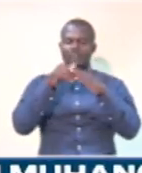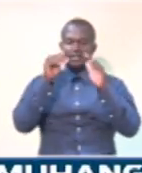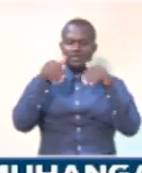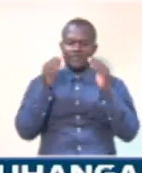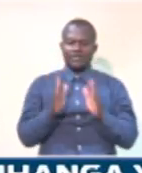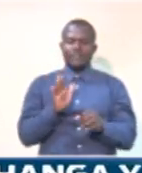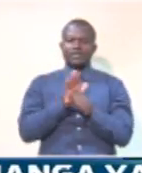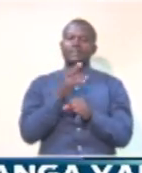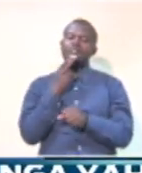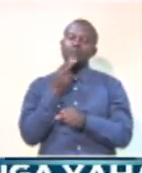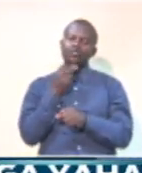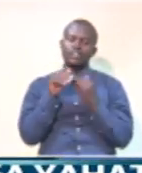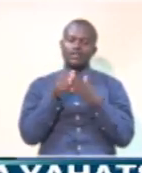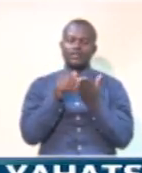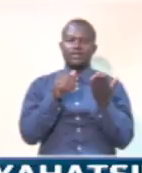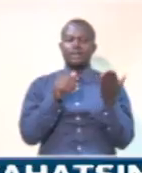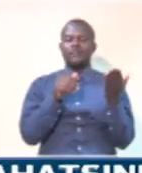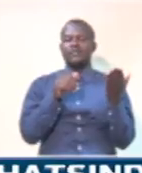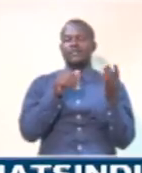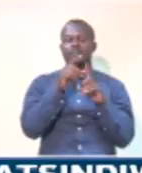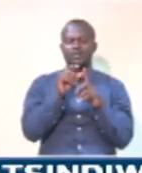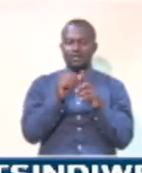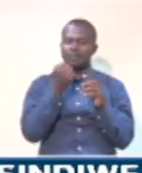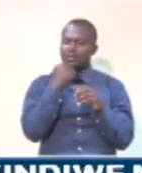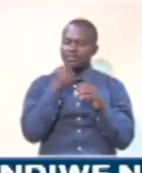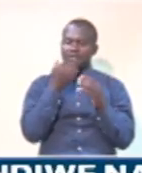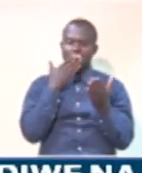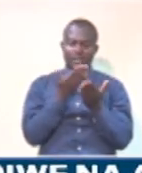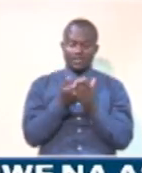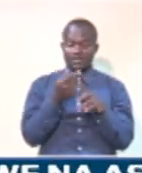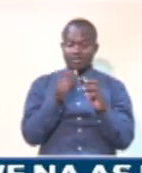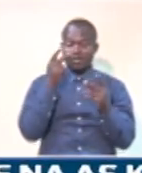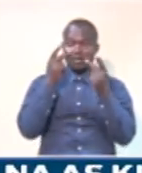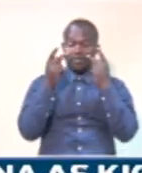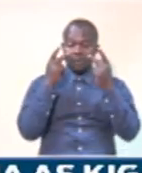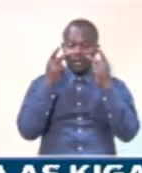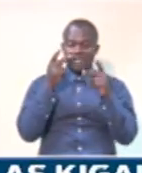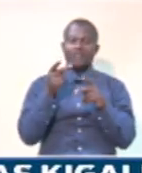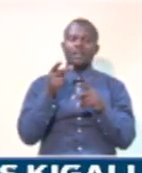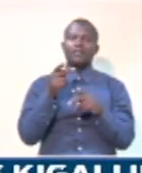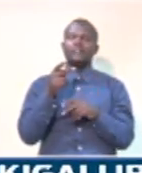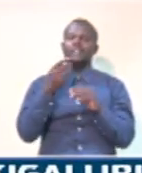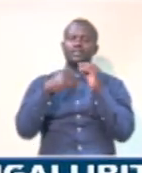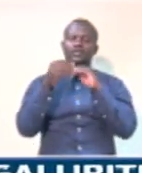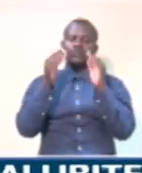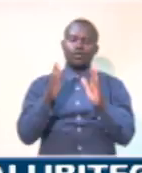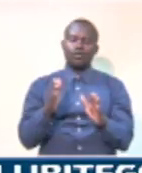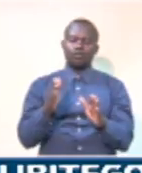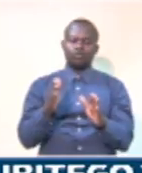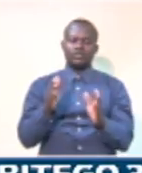cyane b'umuceri n'ibigori beza ariko ugasanga kubona isoko ndetse n'ububiko